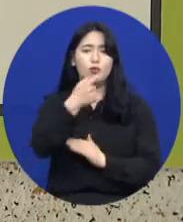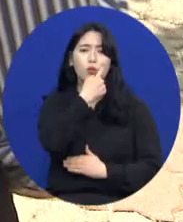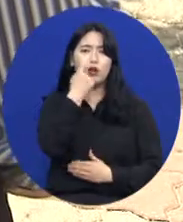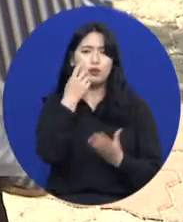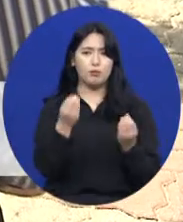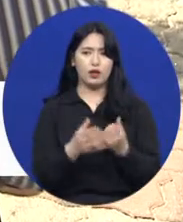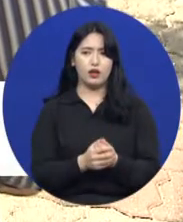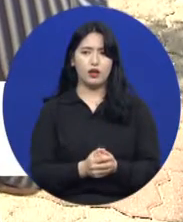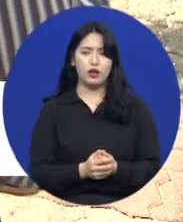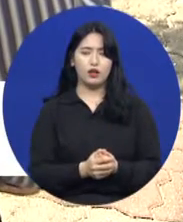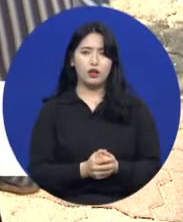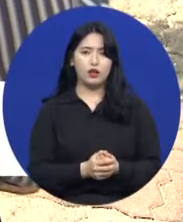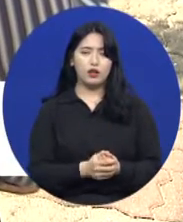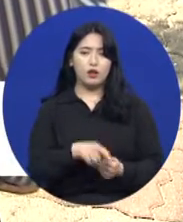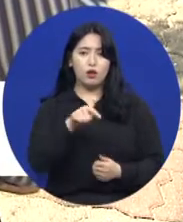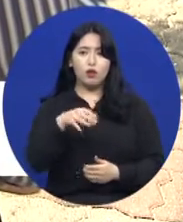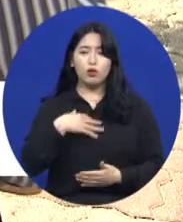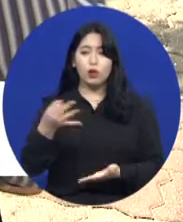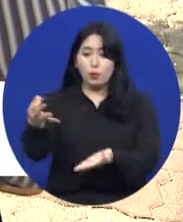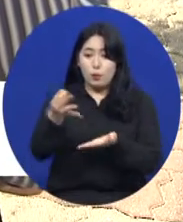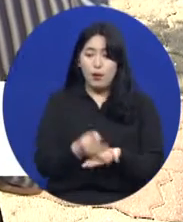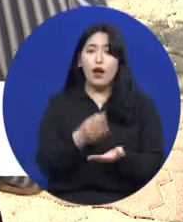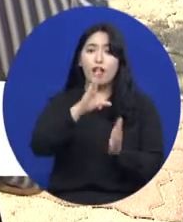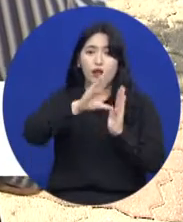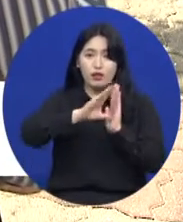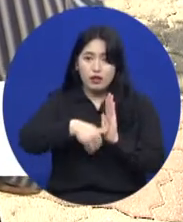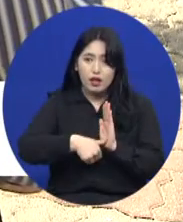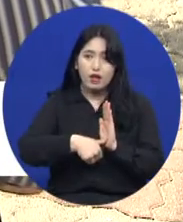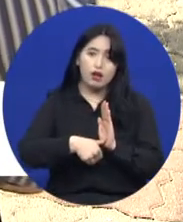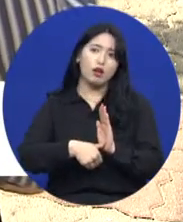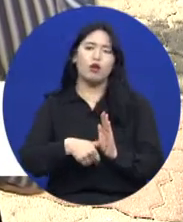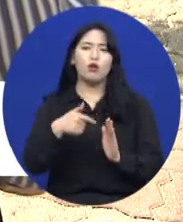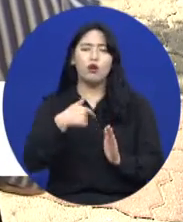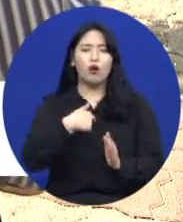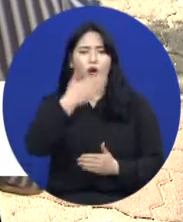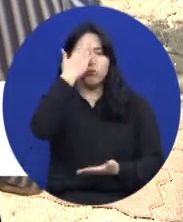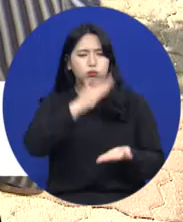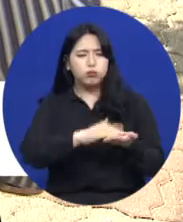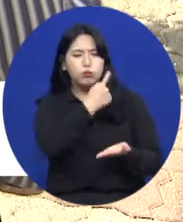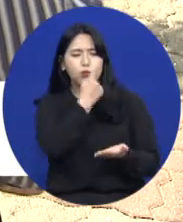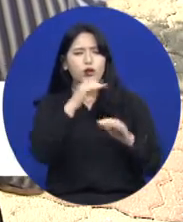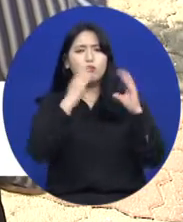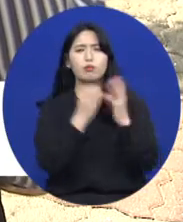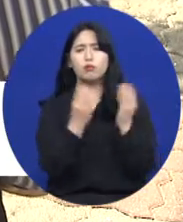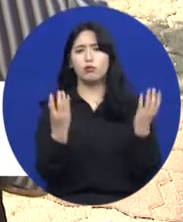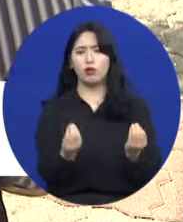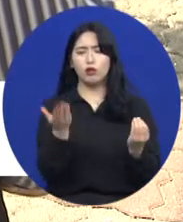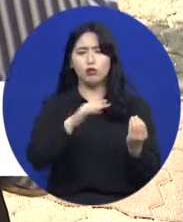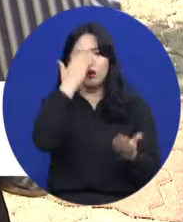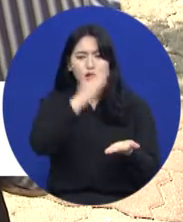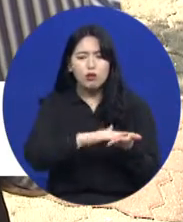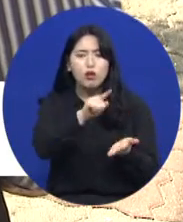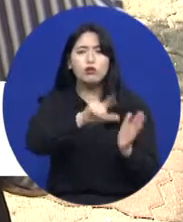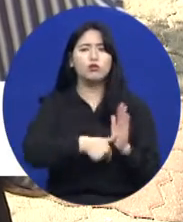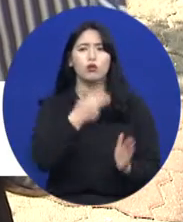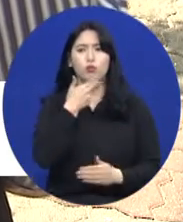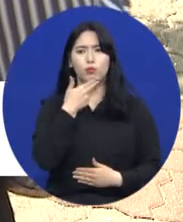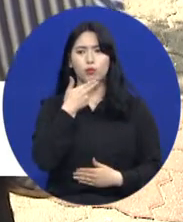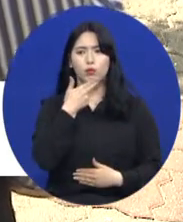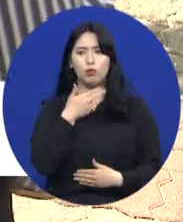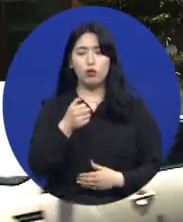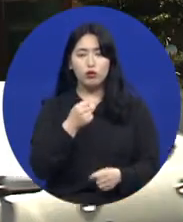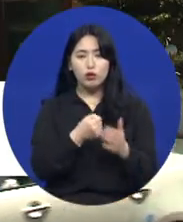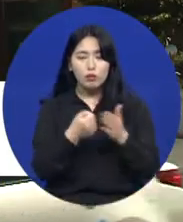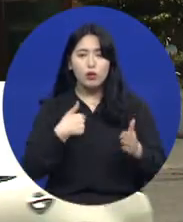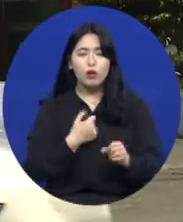상태에서 이제 돈 받을 때 이제 온도 체크하고 하니까, 근데 뭐 그 당시에는 나오질 않으니까 우리는 뭐, 근데 우리가 할 수